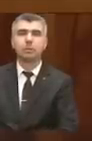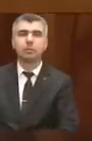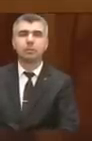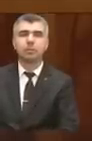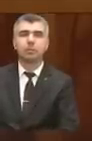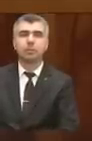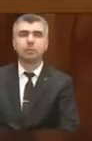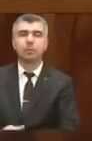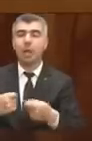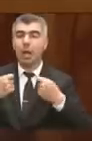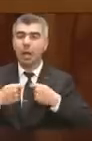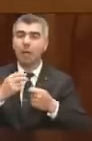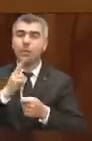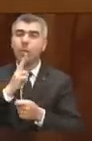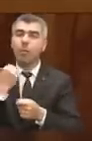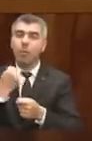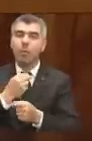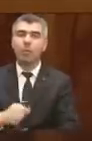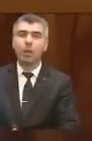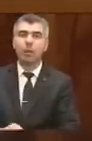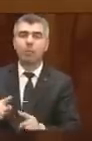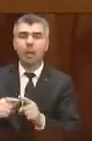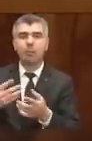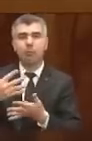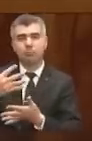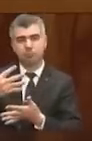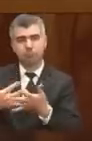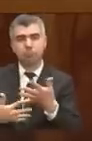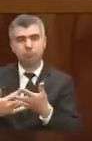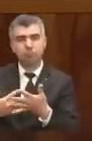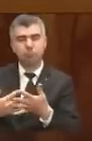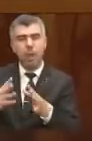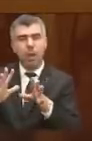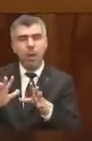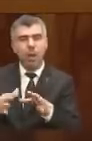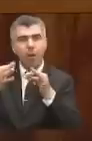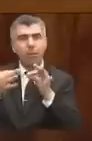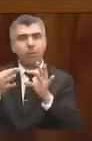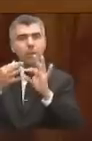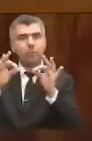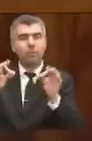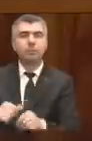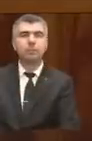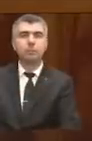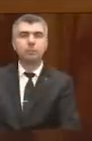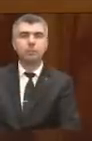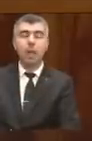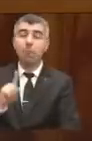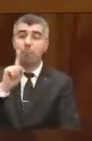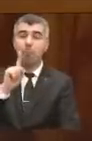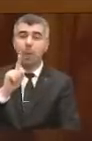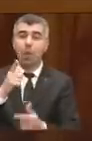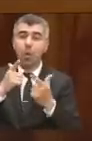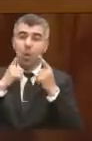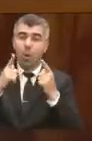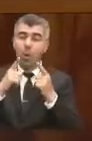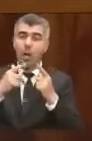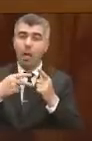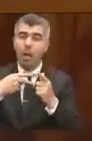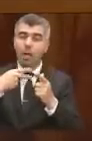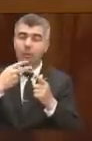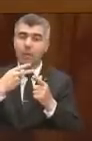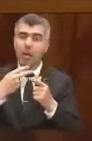السيد رئيس الحكومه انا وجدت واحد المداخله وفيها اقتراحات وفيها ولكن للاسف اللغه باش تكلمتوا السيد